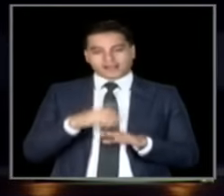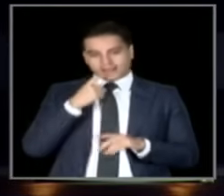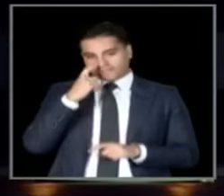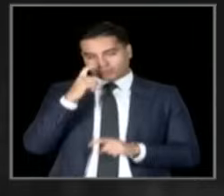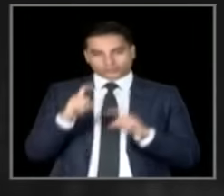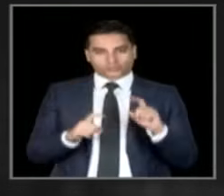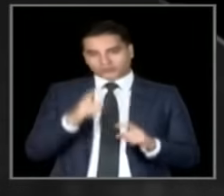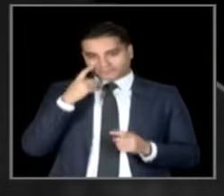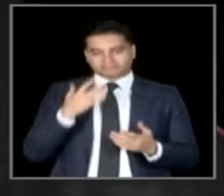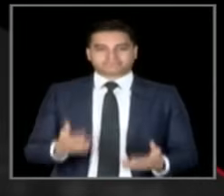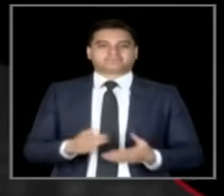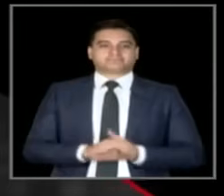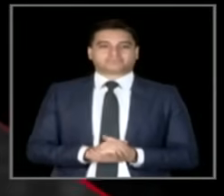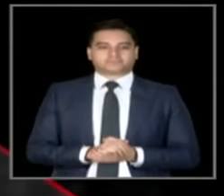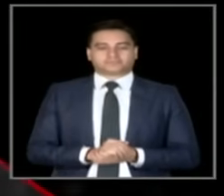فقرة الفنون.